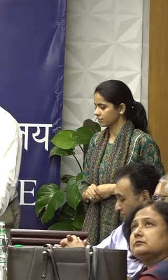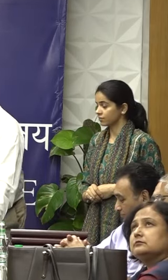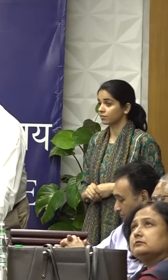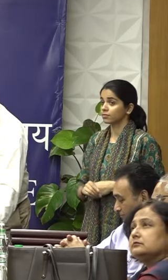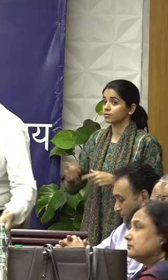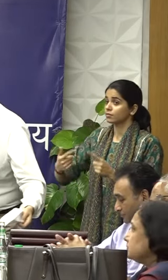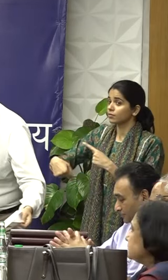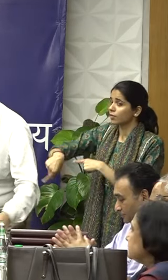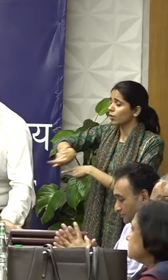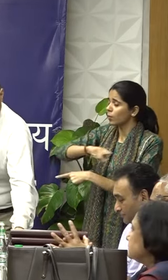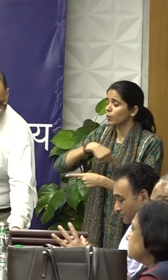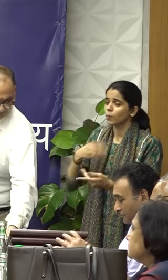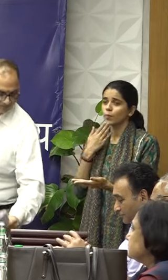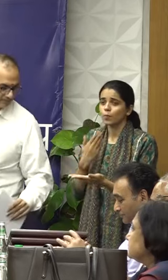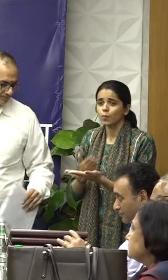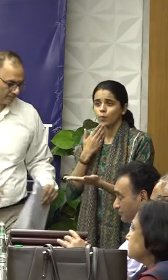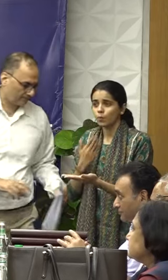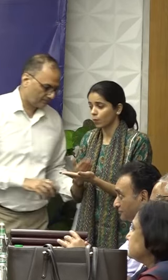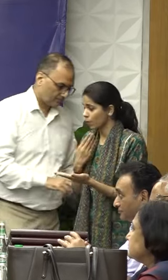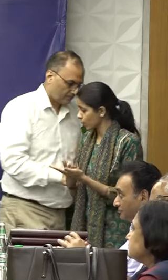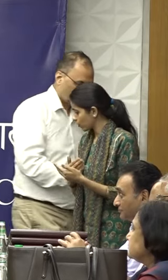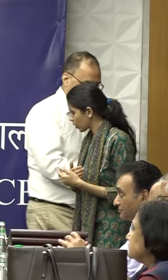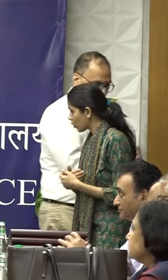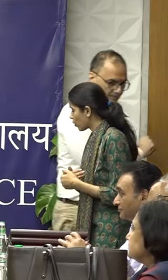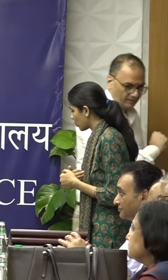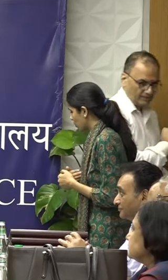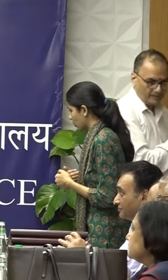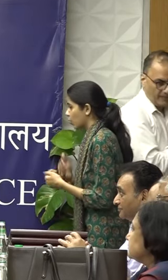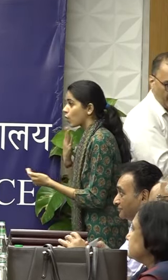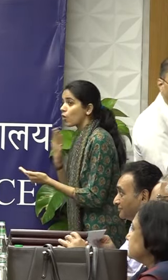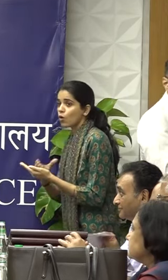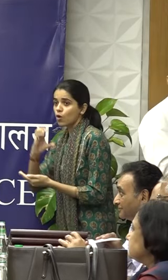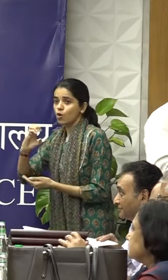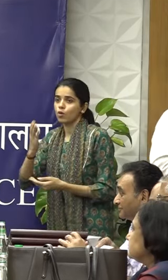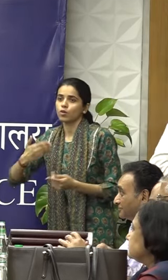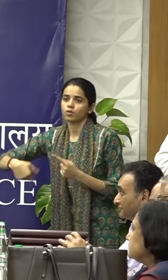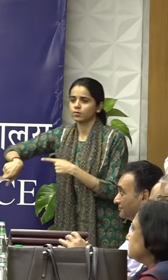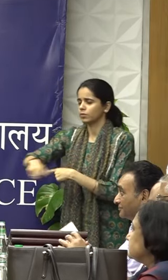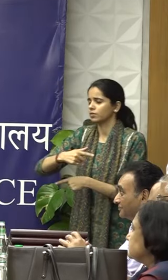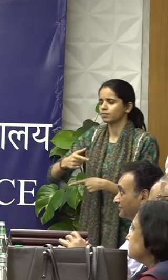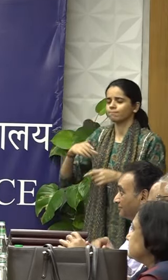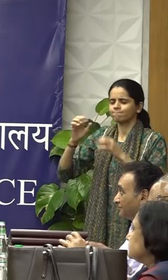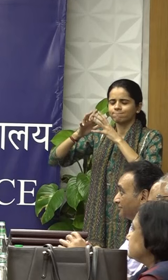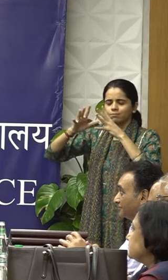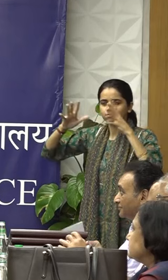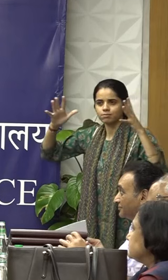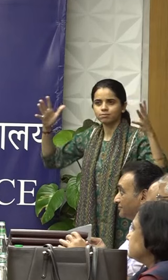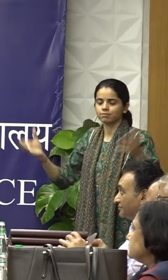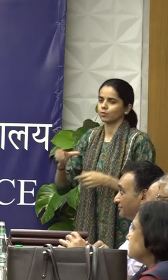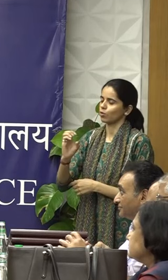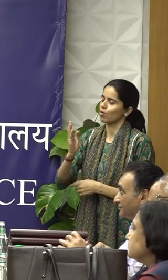आप सभी का बहुत बहुत आभार, सभी को बहुत बहुत शुभकामनाएं, ढेरों शुभकामनाएं।